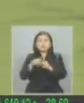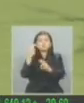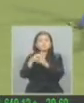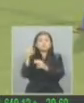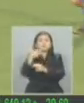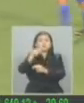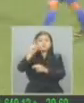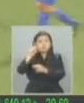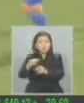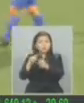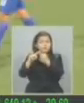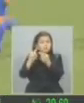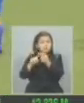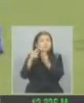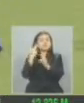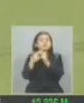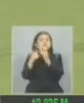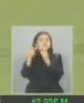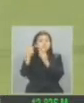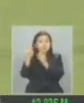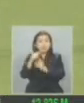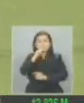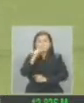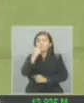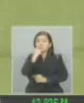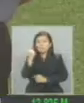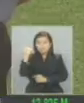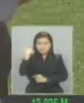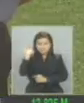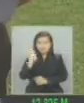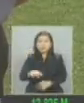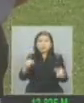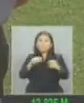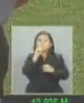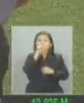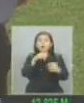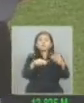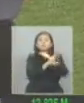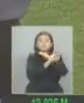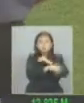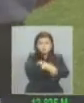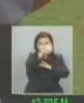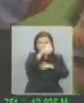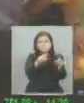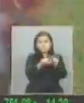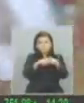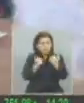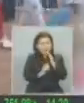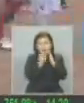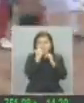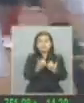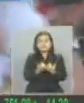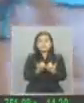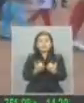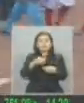และอีกครั้งก็คือกับเคลังกาวงค่ะชัยชนะนัดนี้ถือเป็นนัดแรกของศรีราชาซูซูกิในฤดูกาลนะคะแต่ว่าพวกเขายังจ